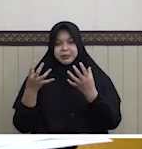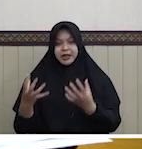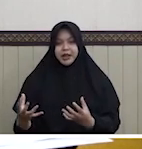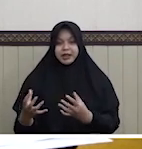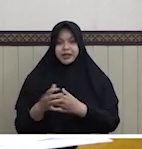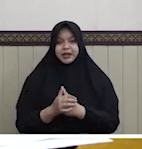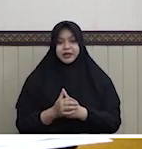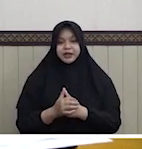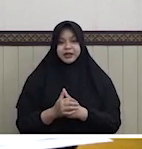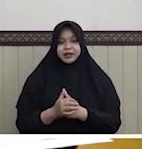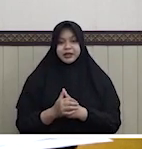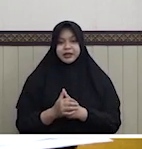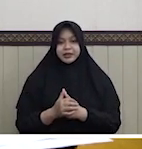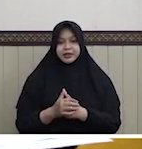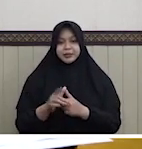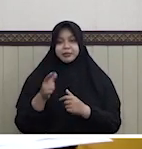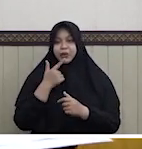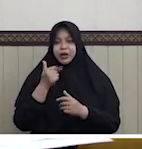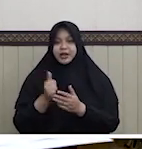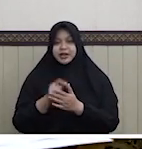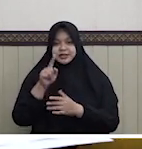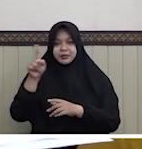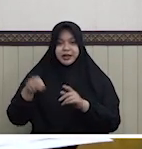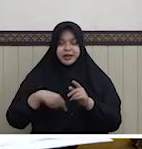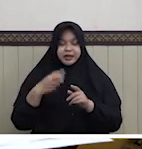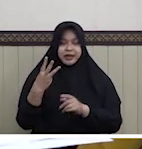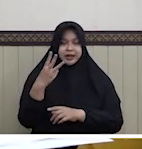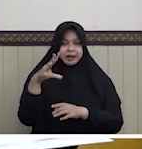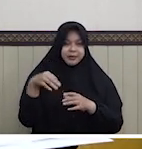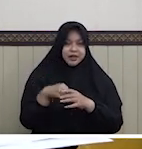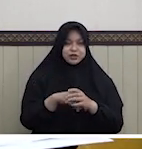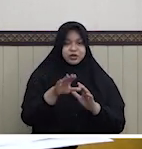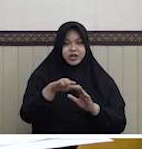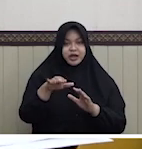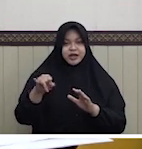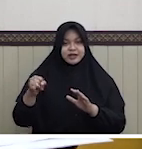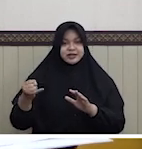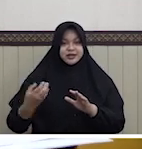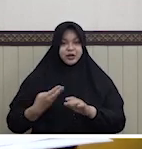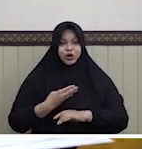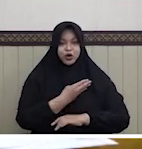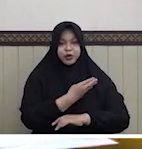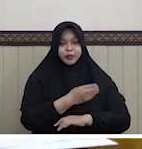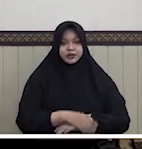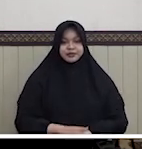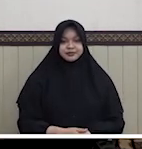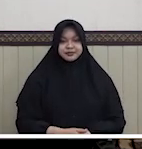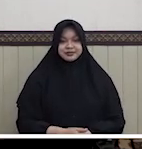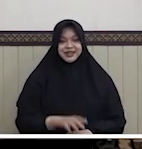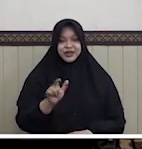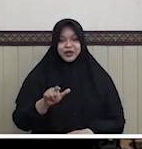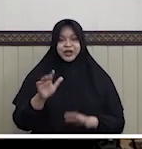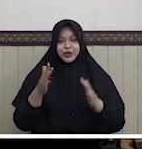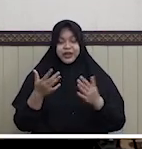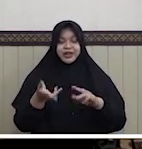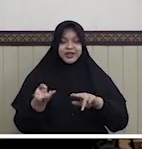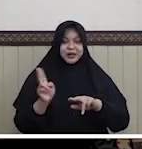menjadi pemeran Iya boleh sepertiga termasuk juga anak yang itu yang menjadi korban itu rezeki